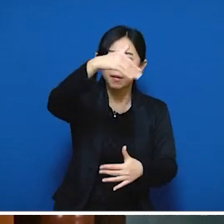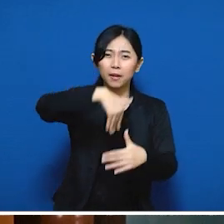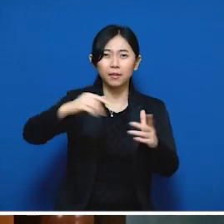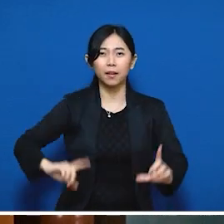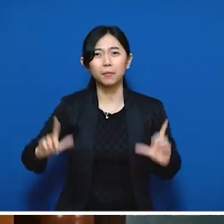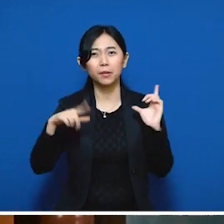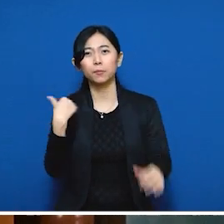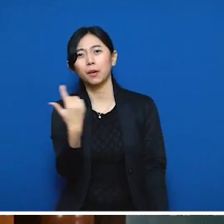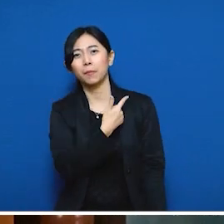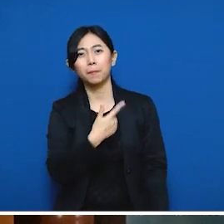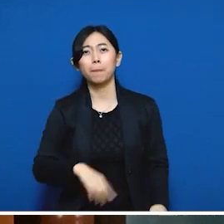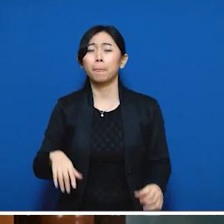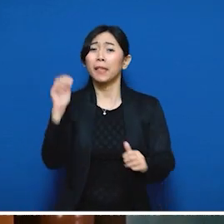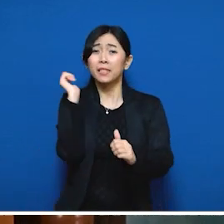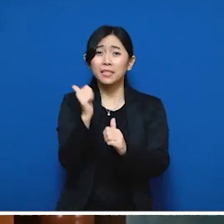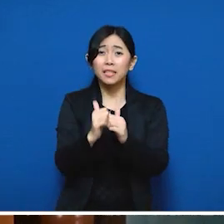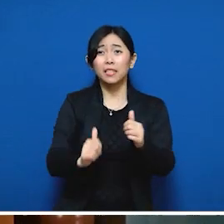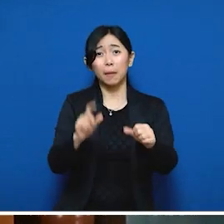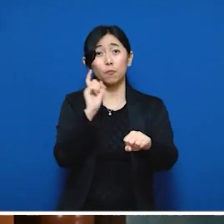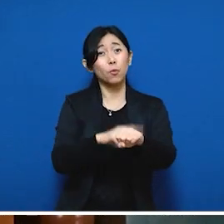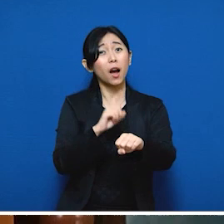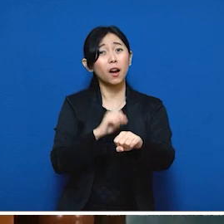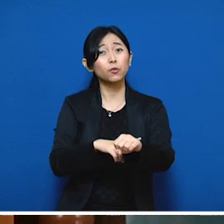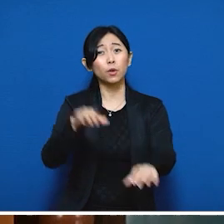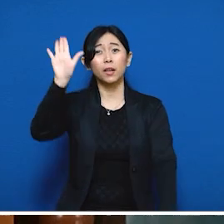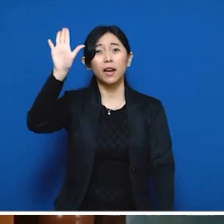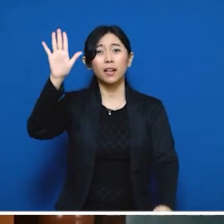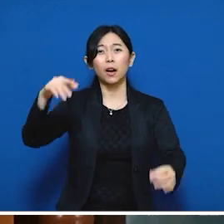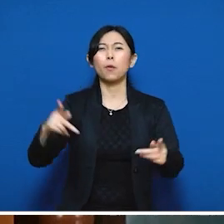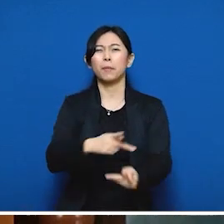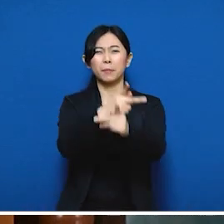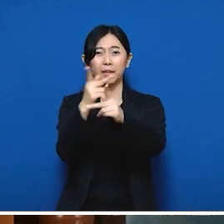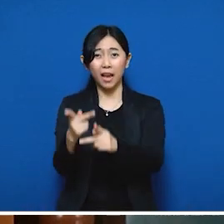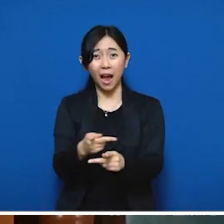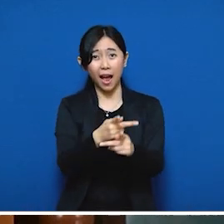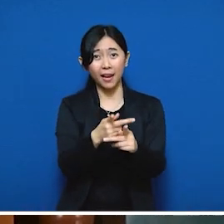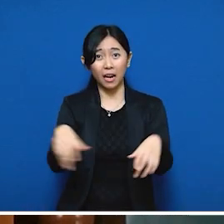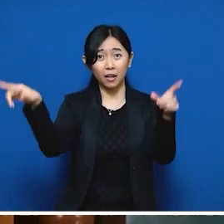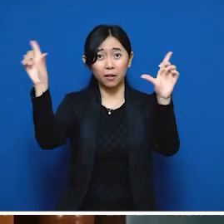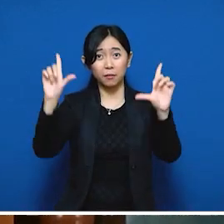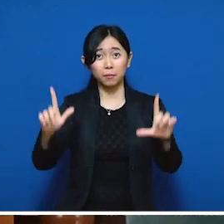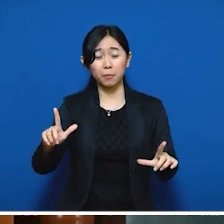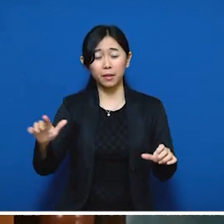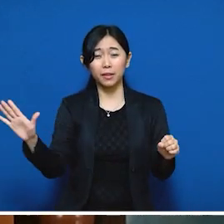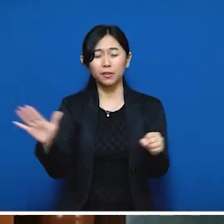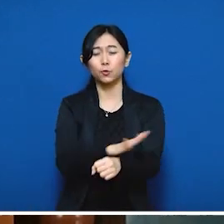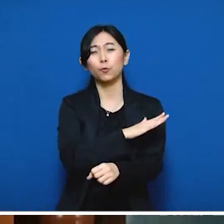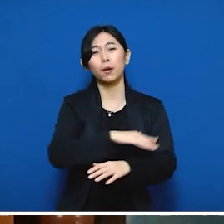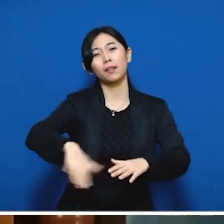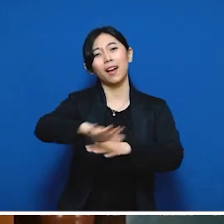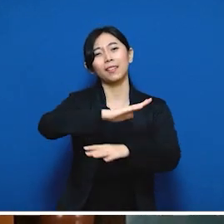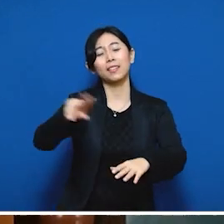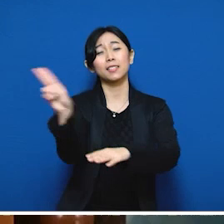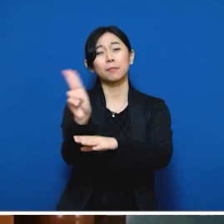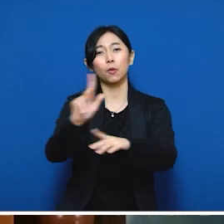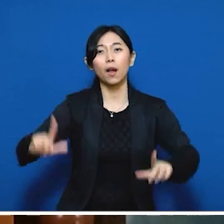hidup kami. Di setiap waktu, Engkau memelihara dan memberikan kecukupan atas